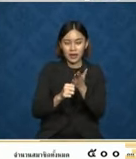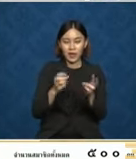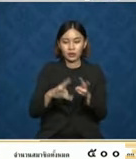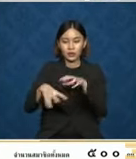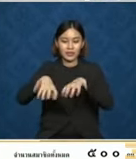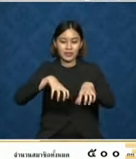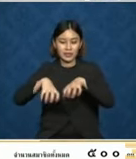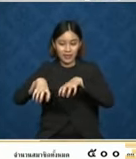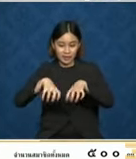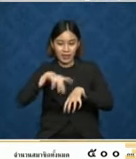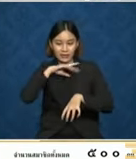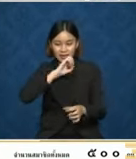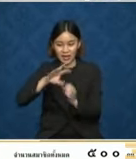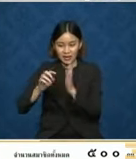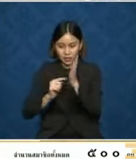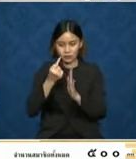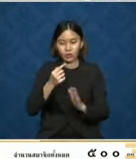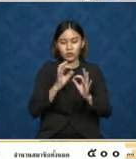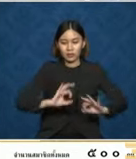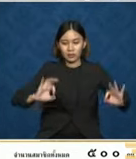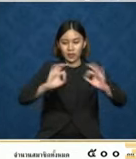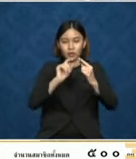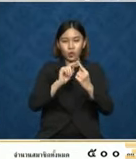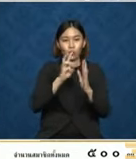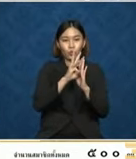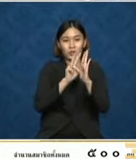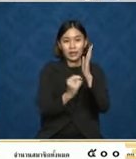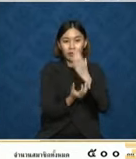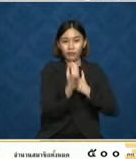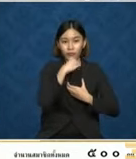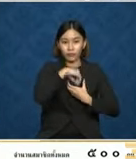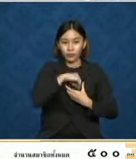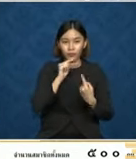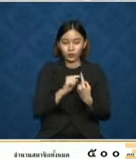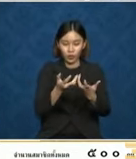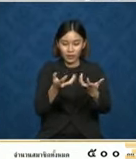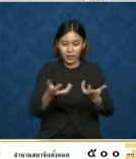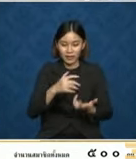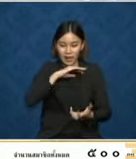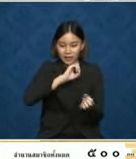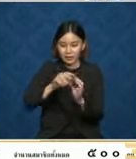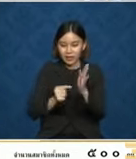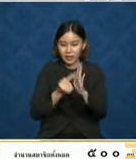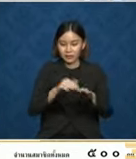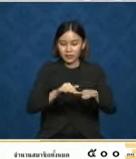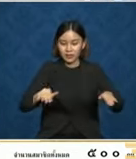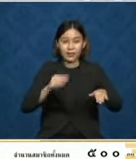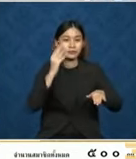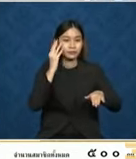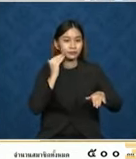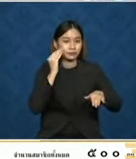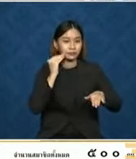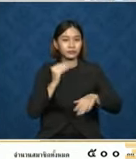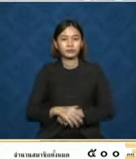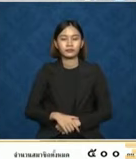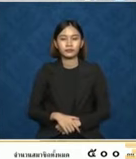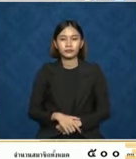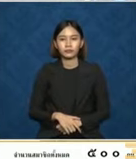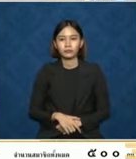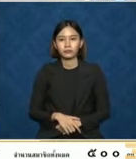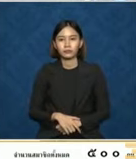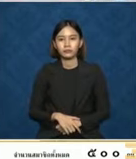ที่ต้นทางสำคัญค่ะเราต้องเริ่มตั้งแต่การสร้างวินัยในการคัดแยกขยะแล้วก็ต้องเริ่มที่เด็กเล็กค่ะขอสไลด์ด้วยค่ะ